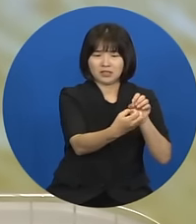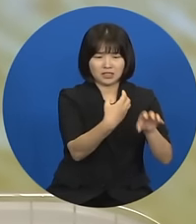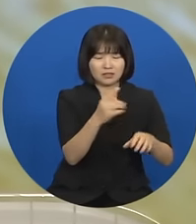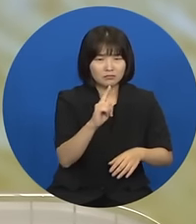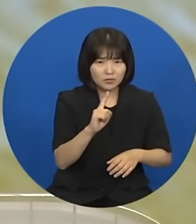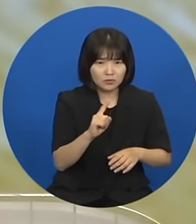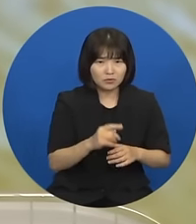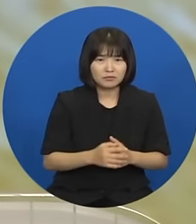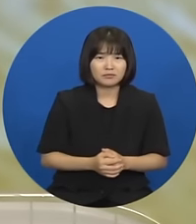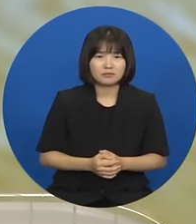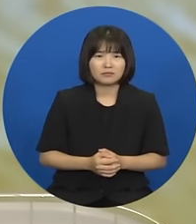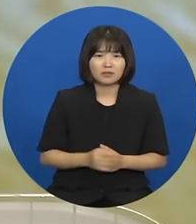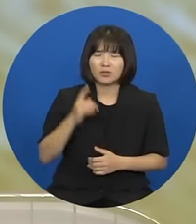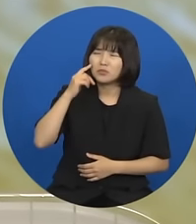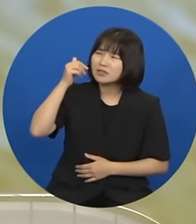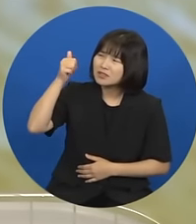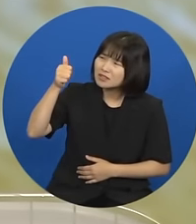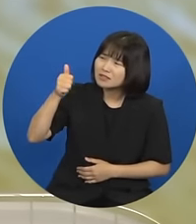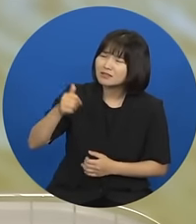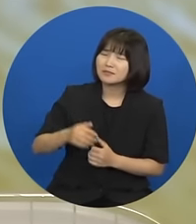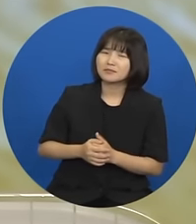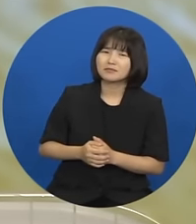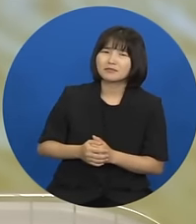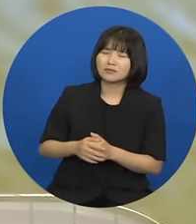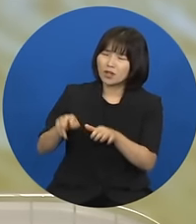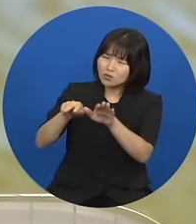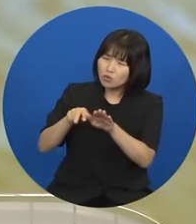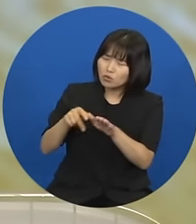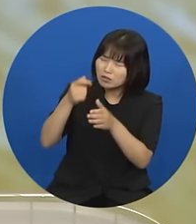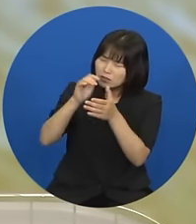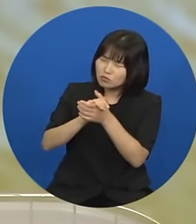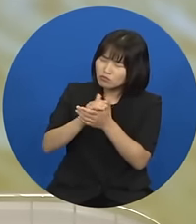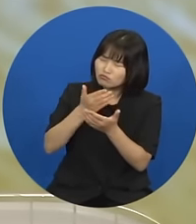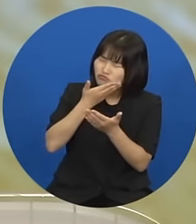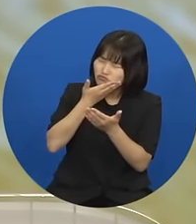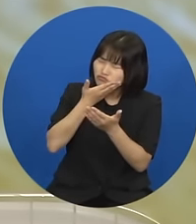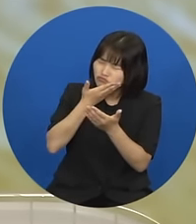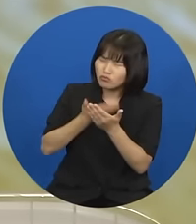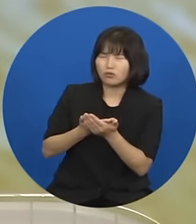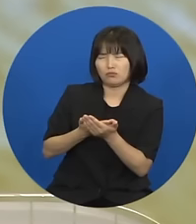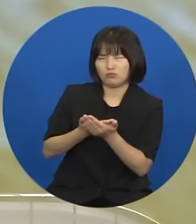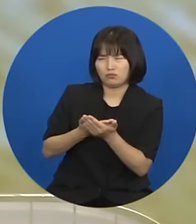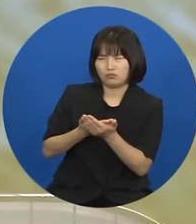대답하셨어요. 목사님, 속회 기도가 중요해요.